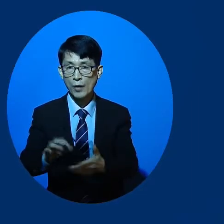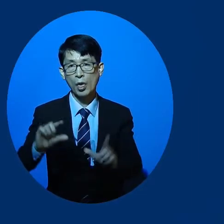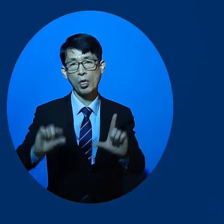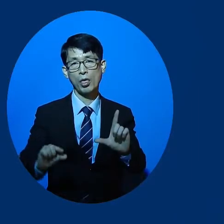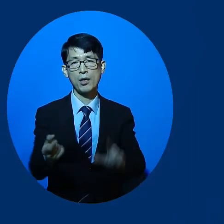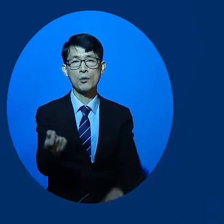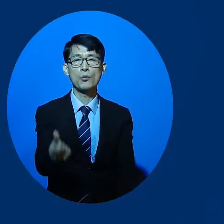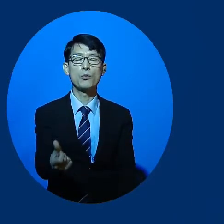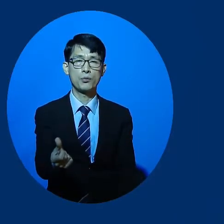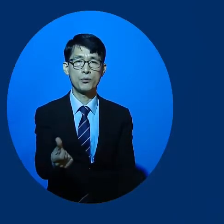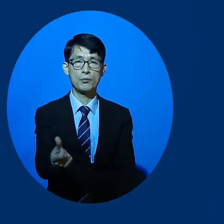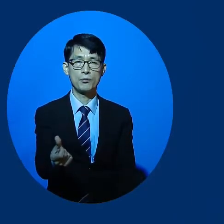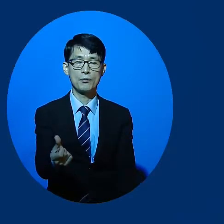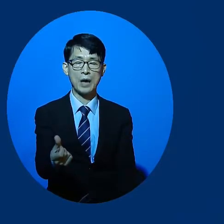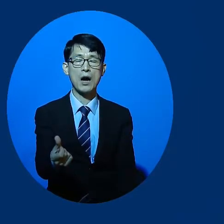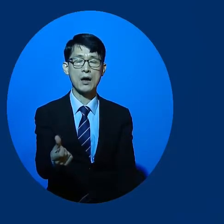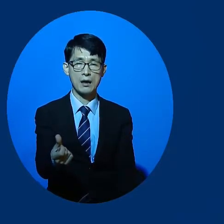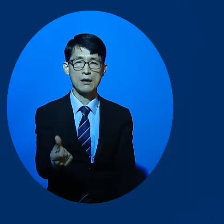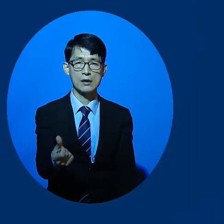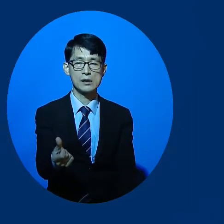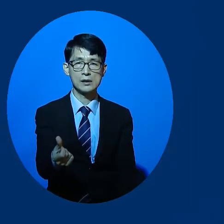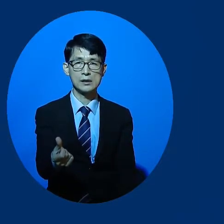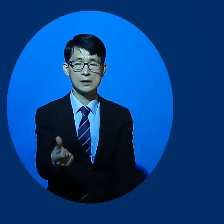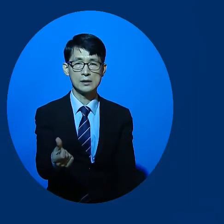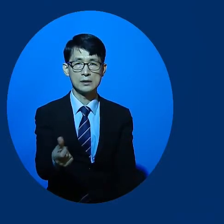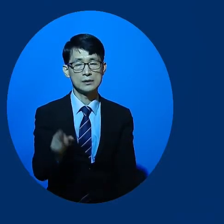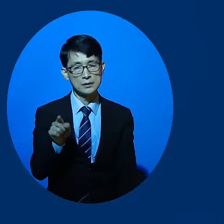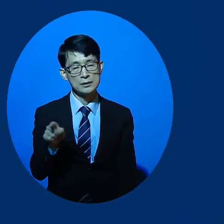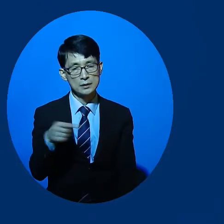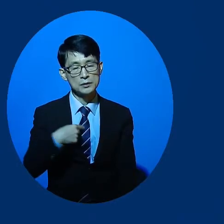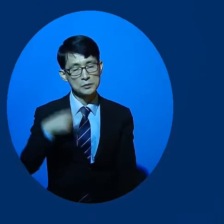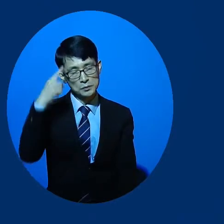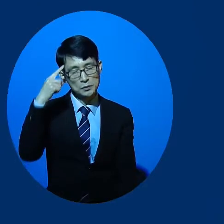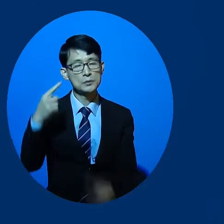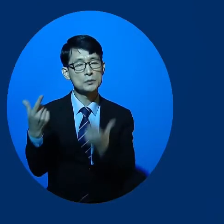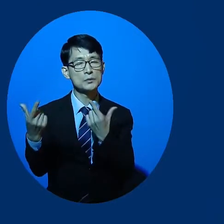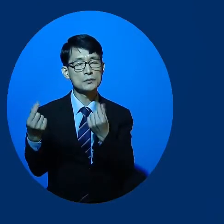현실에 저는 매우 공감이